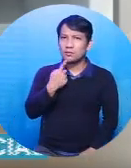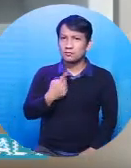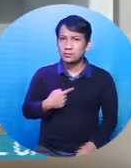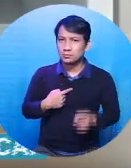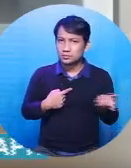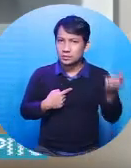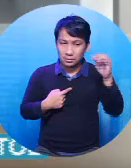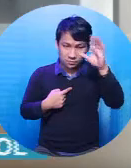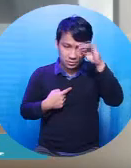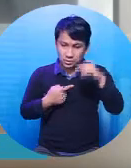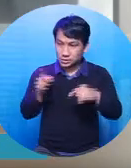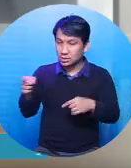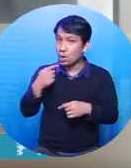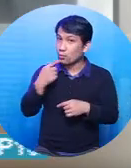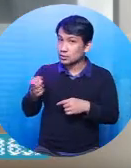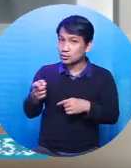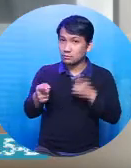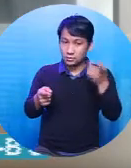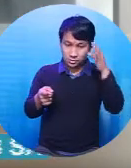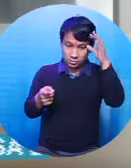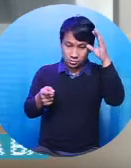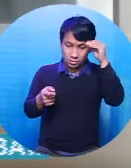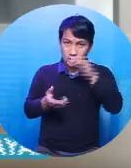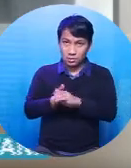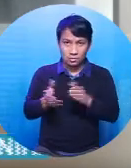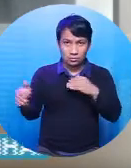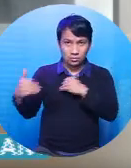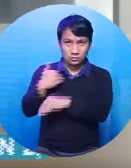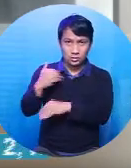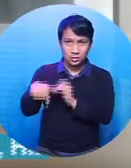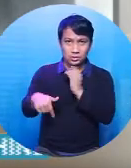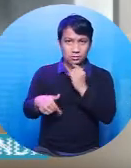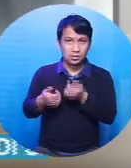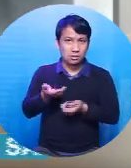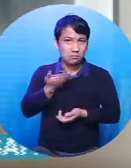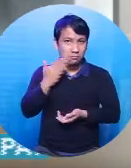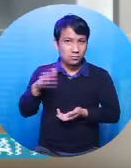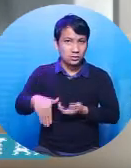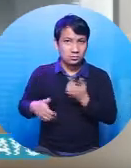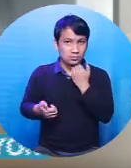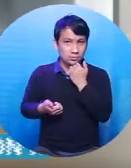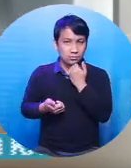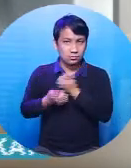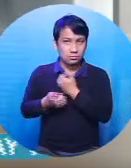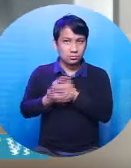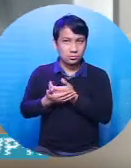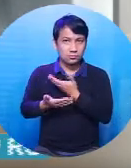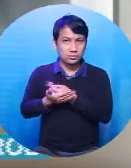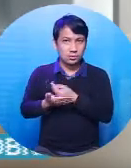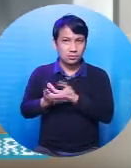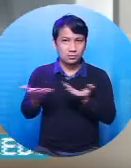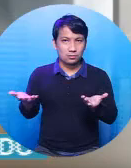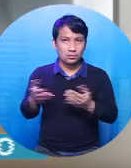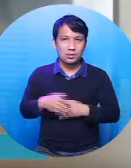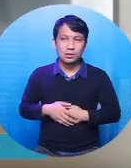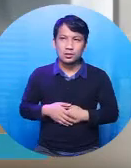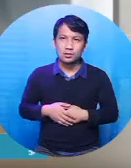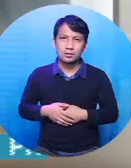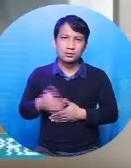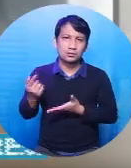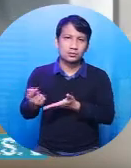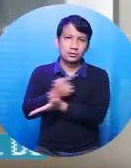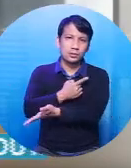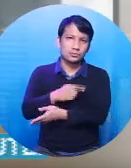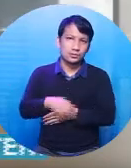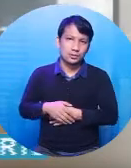Mister mo na huwag ka na magpadala kasi galing sa masama yung pera? Kailan po yun? Direct to the point. Straight, ma'am. Straight last to the point.